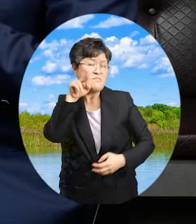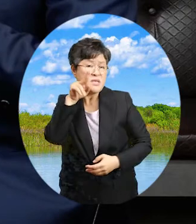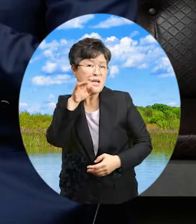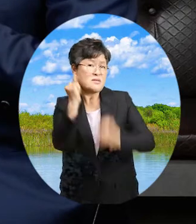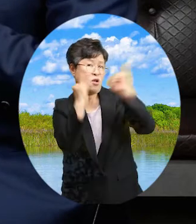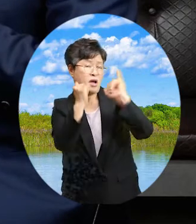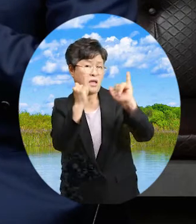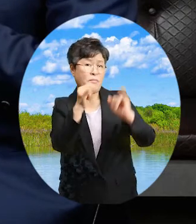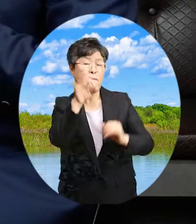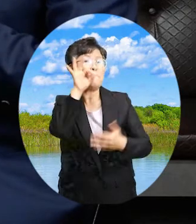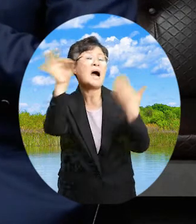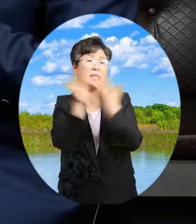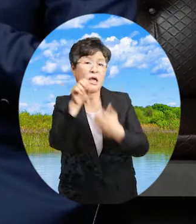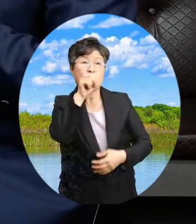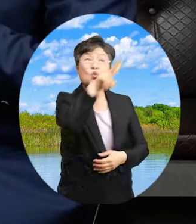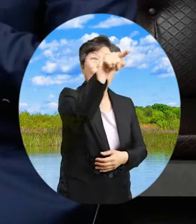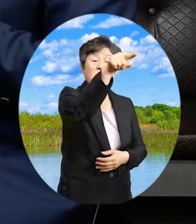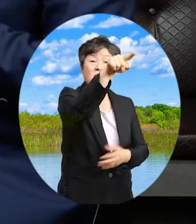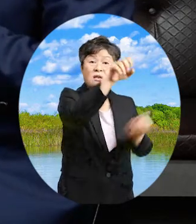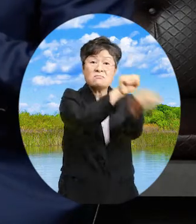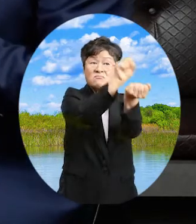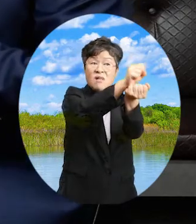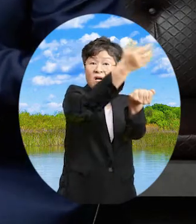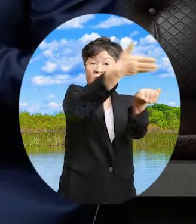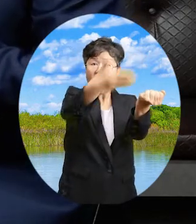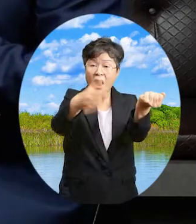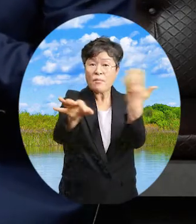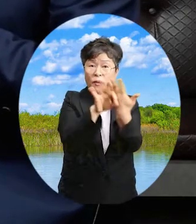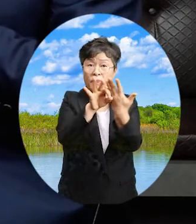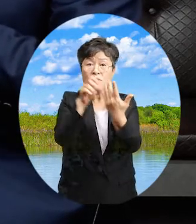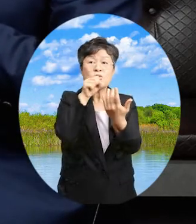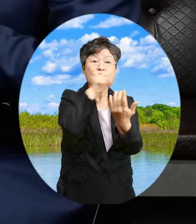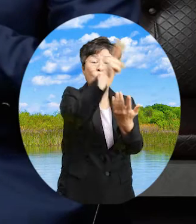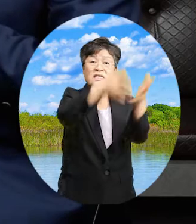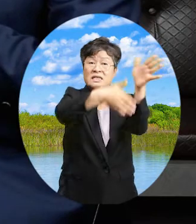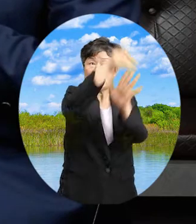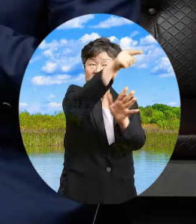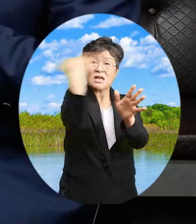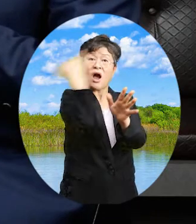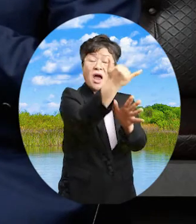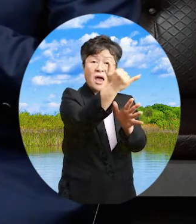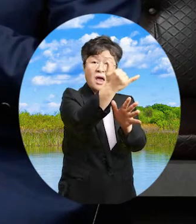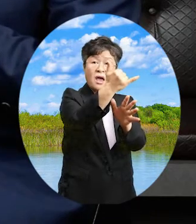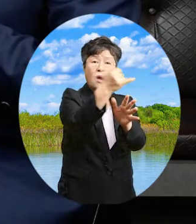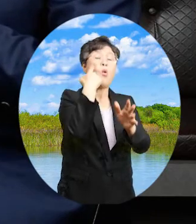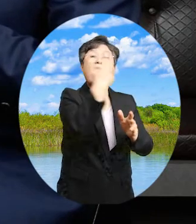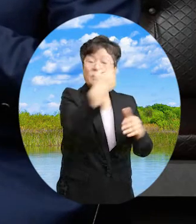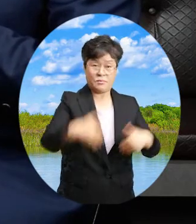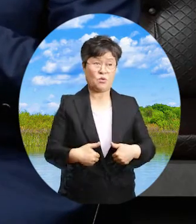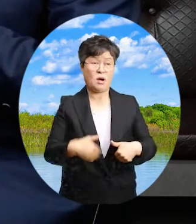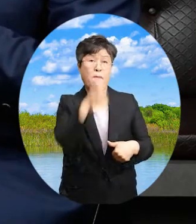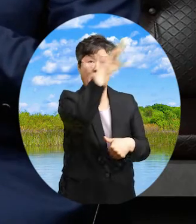관계를 유치하고 저는 그런 측면에서 TF를 빨리 만들어야 된다. 그쪽도 시민단체가 아마 있을 거라고 보거든요. 거꾸로 수원에서 그쪽으로 또 방류될 수도